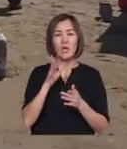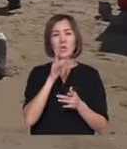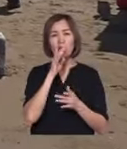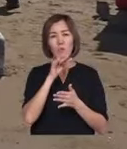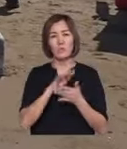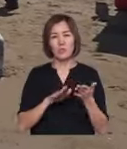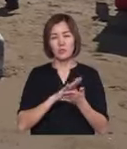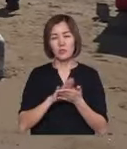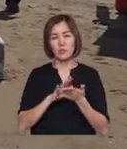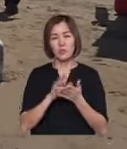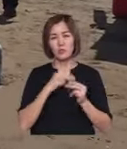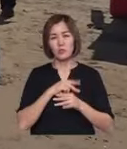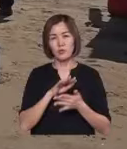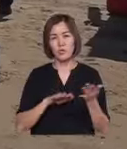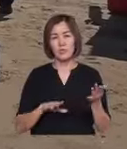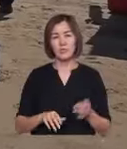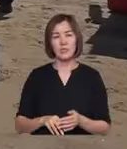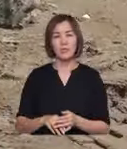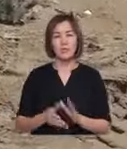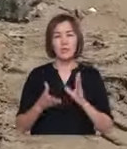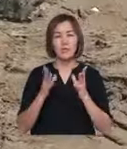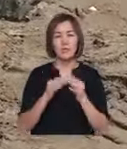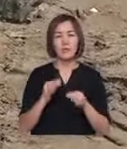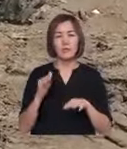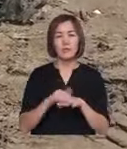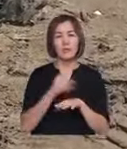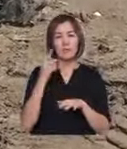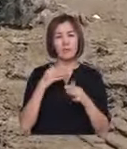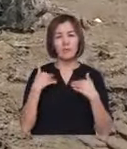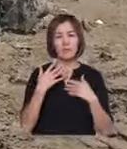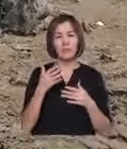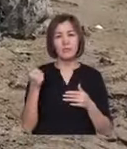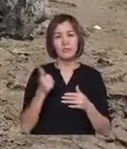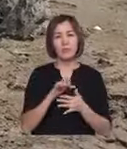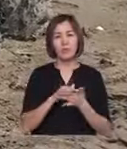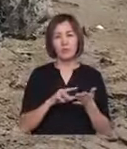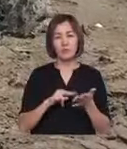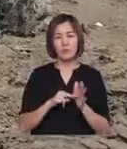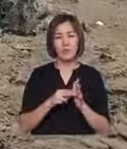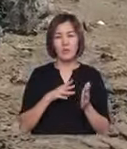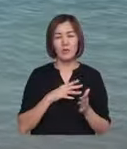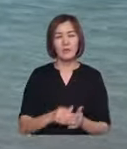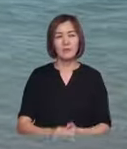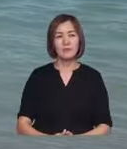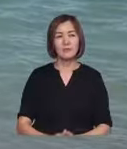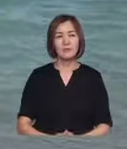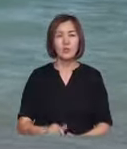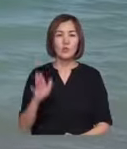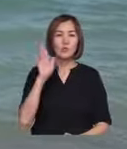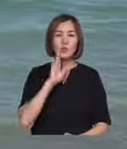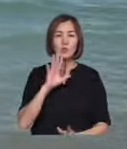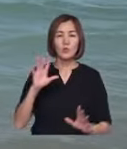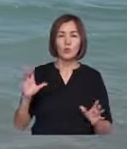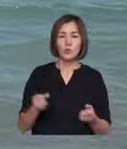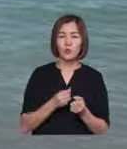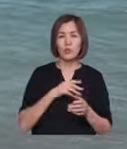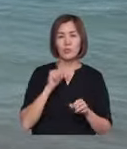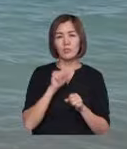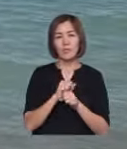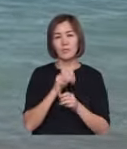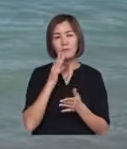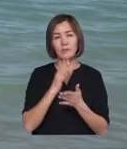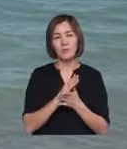да тазарту жұмыстарын жалғастырмақ. Жалпы бұл игі бастама 5 аптаға жоспарланған. Жағалауында құтқару станциямыз